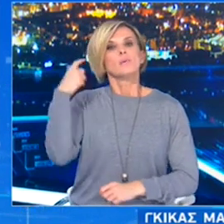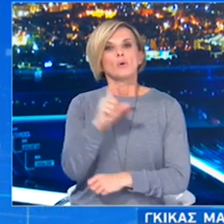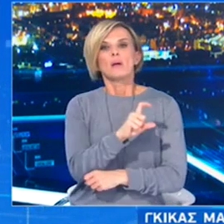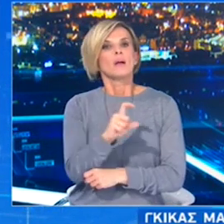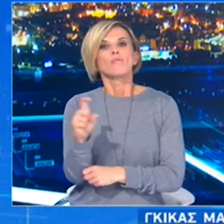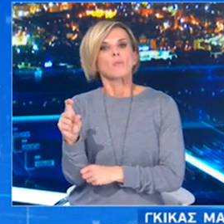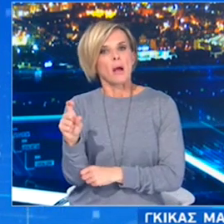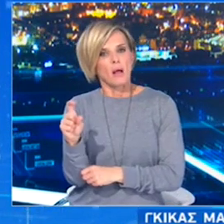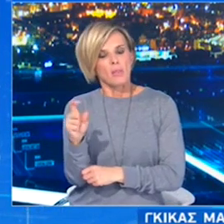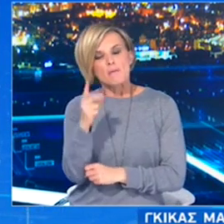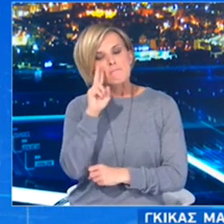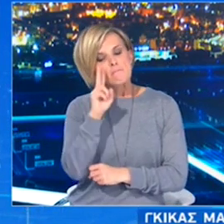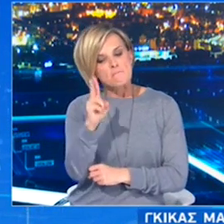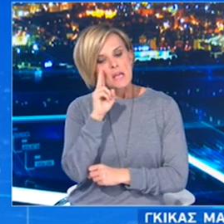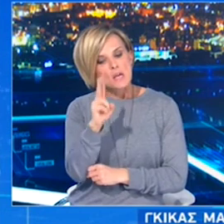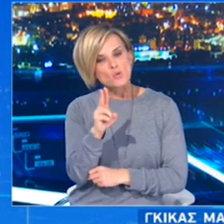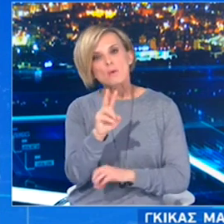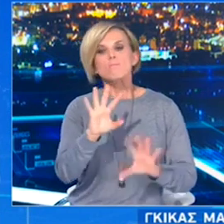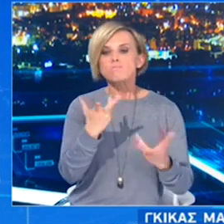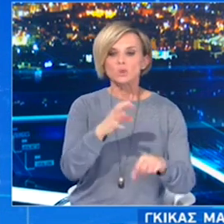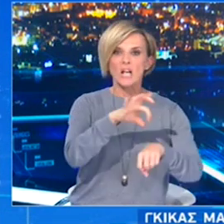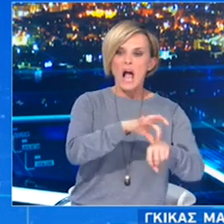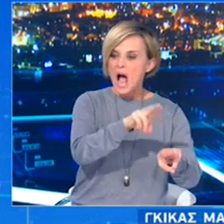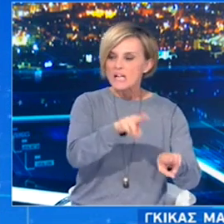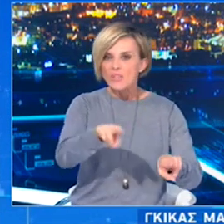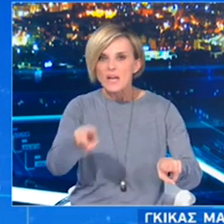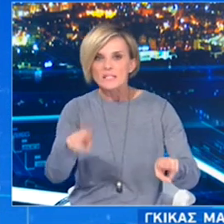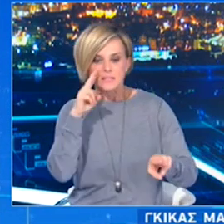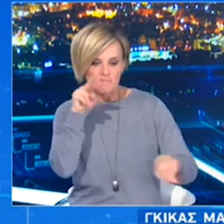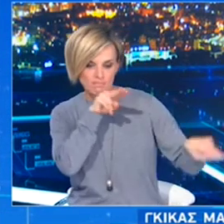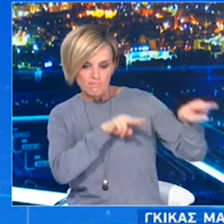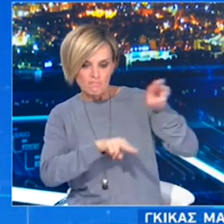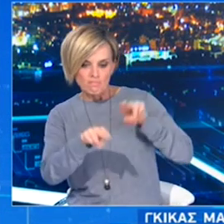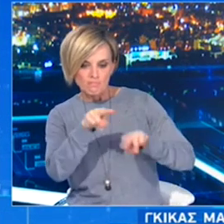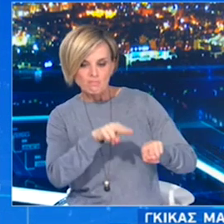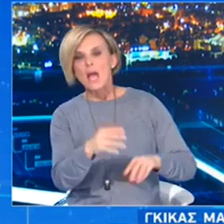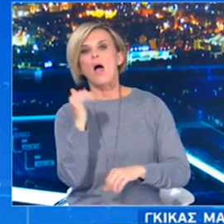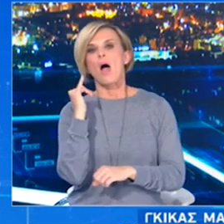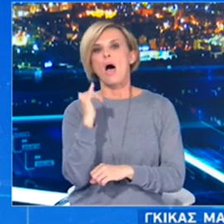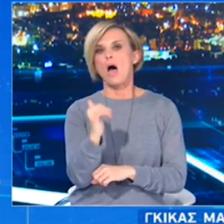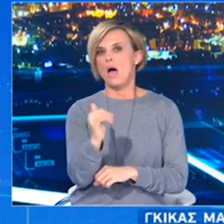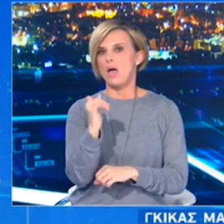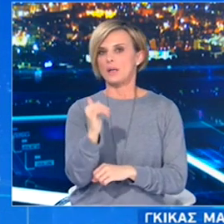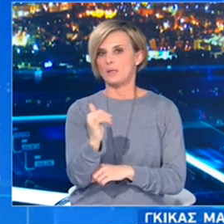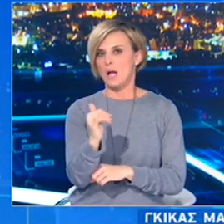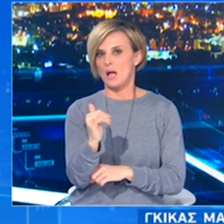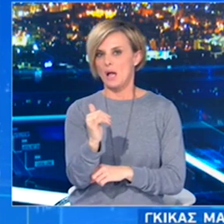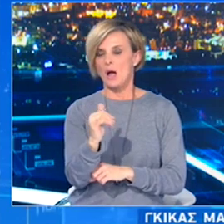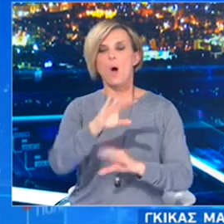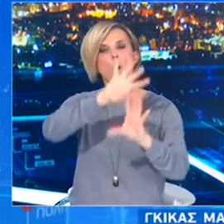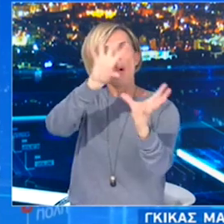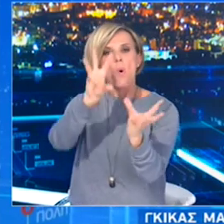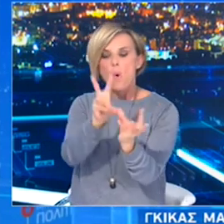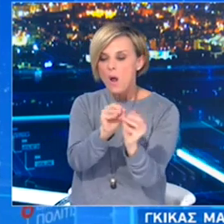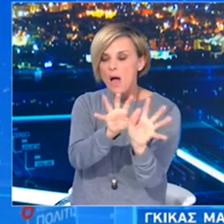νοσηρότητας των διαγνωσμένων ασθενών συνεχίστηκε και μέσα σε αυτή την εβδομάδα, και με λίγο πιο αργό ρυθμό. Συνοπτικά, λοιπόν, με βάση τις επιδημιολογικές